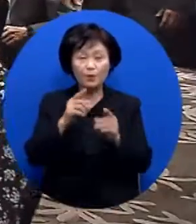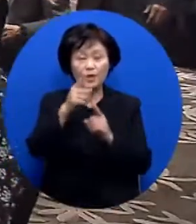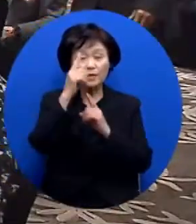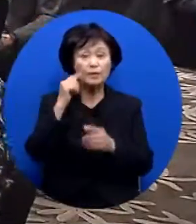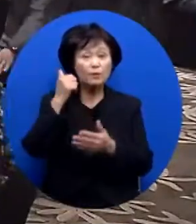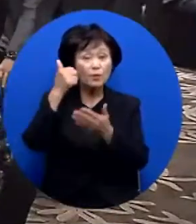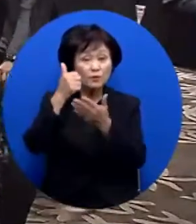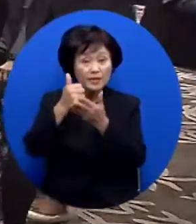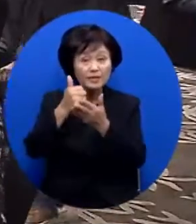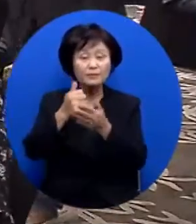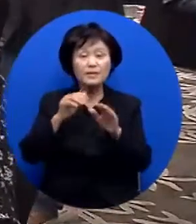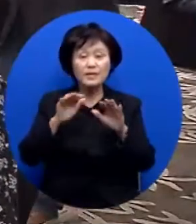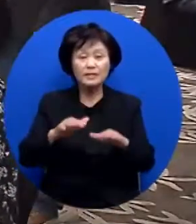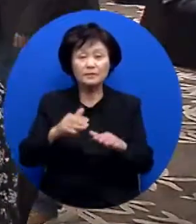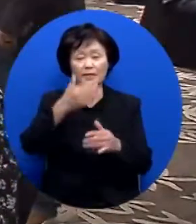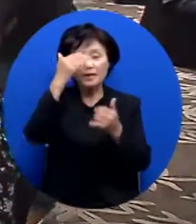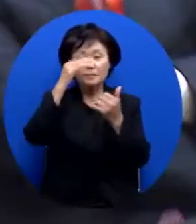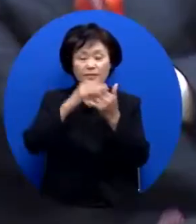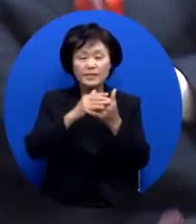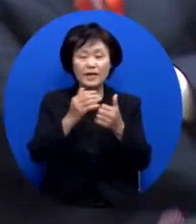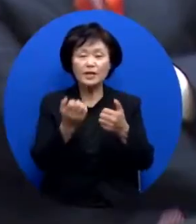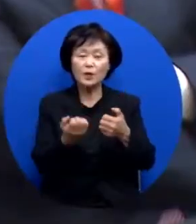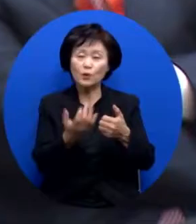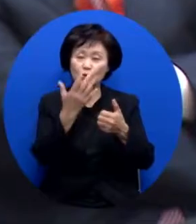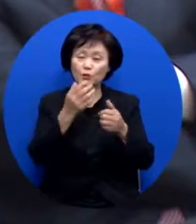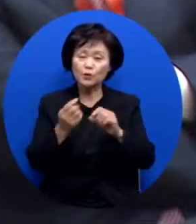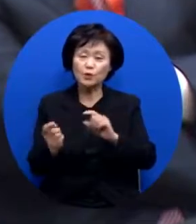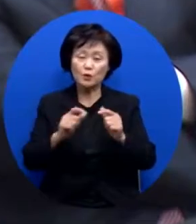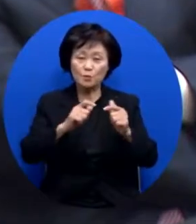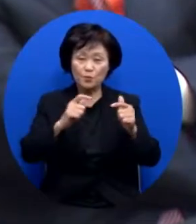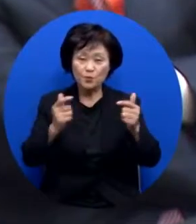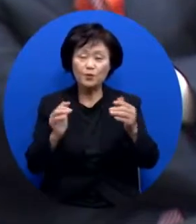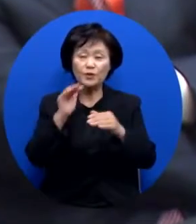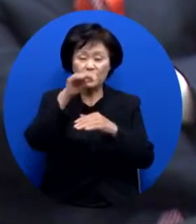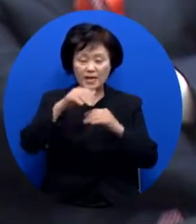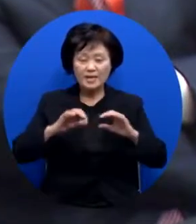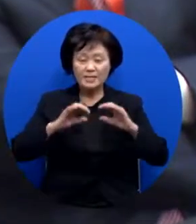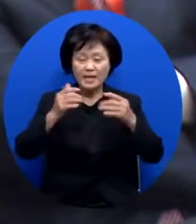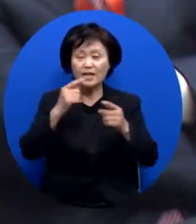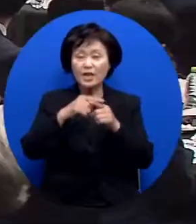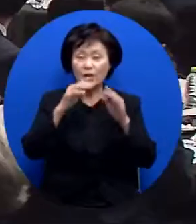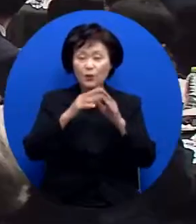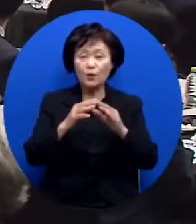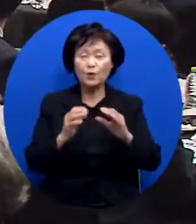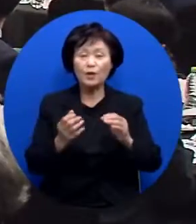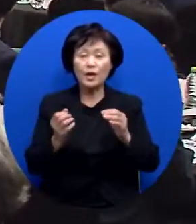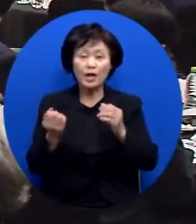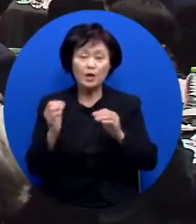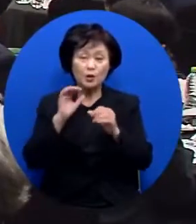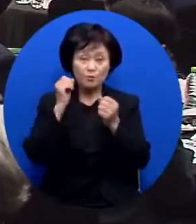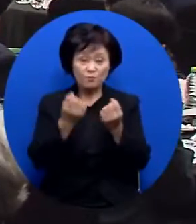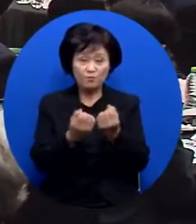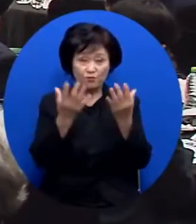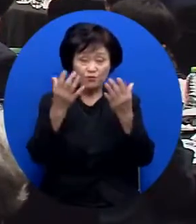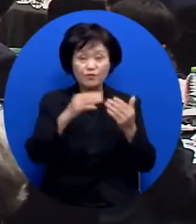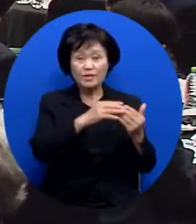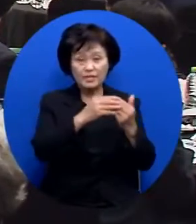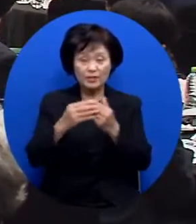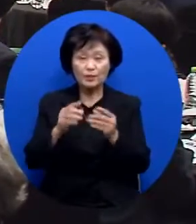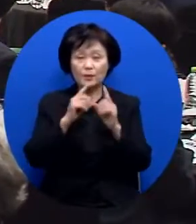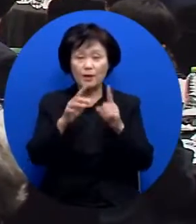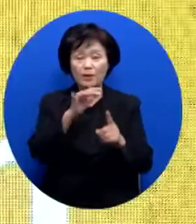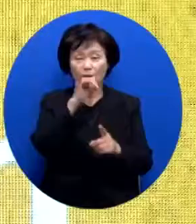대회가 다음 세대 오순절 부흥을 넘어 세계교회 부흥을 이끌 것이라고 전했습니다 세계 오순절